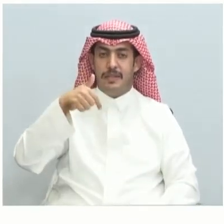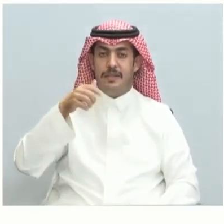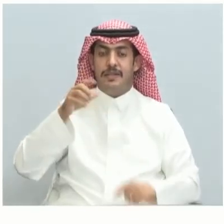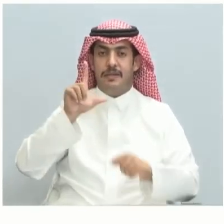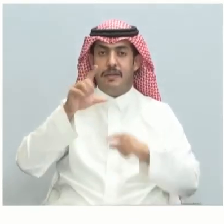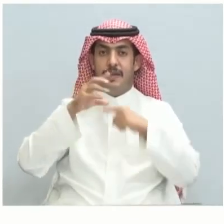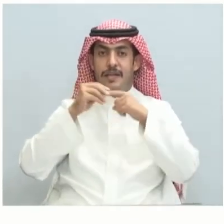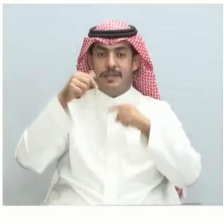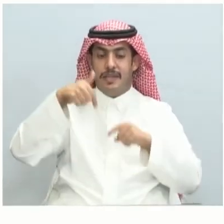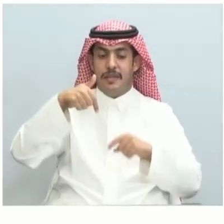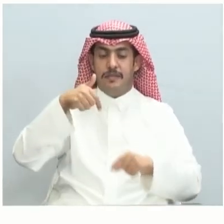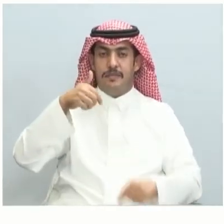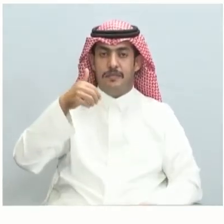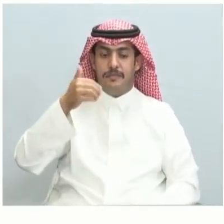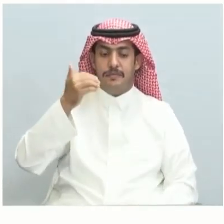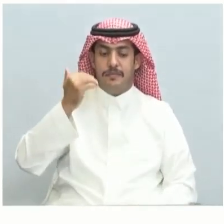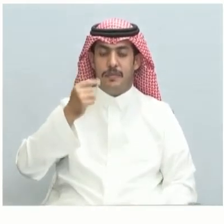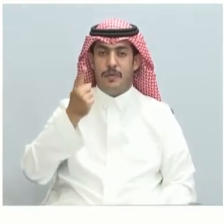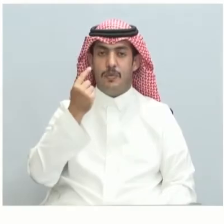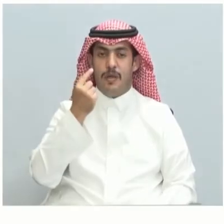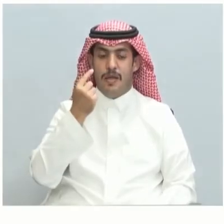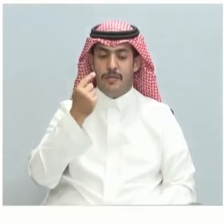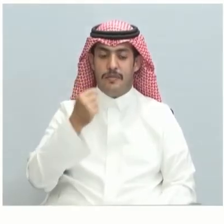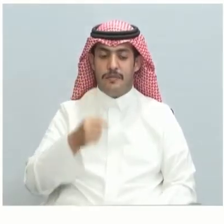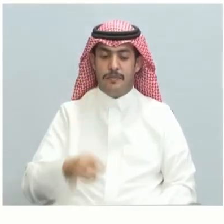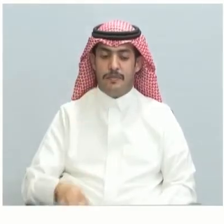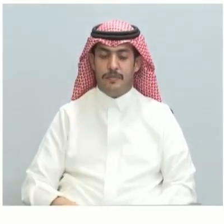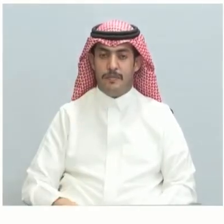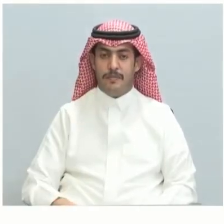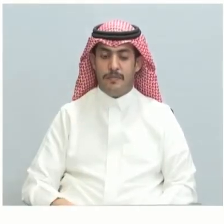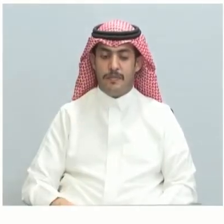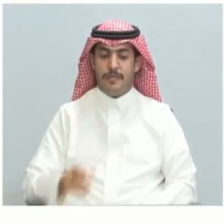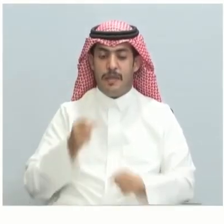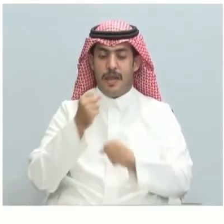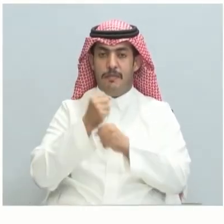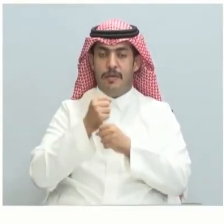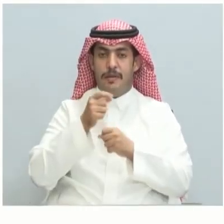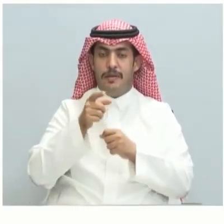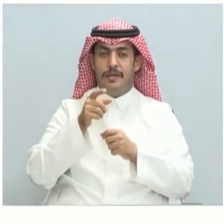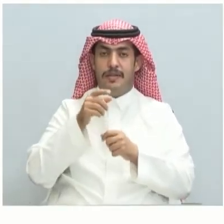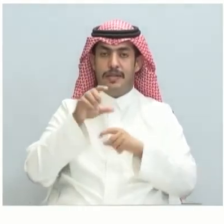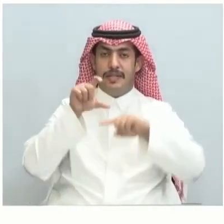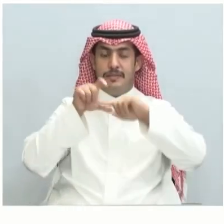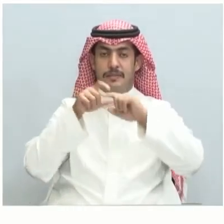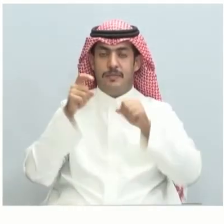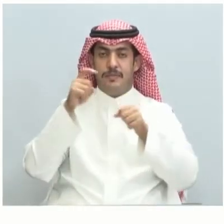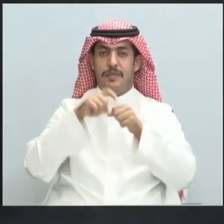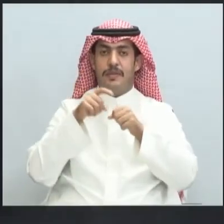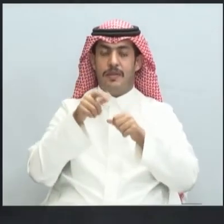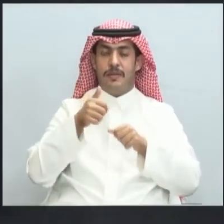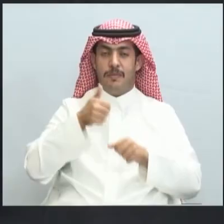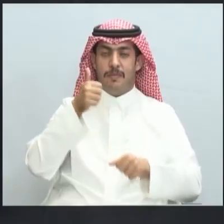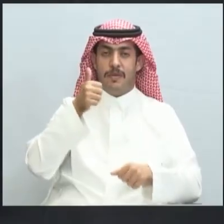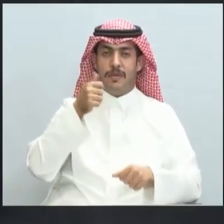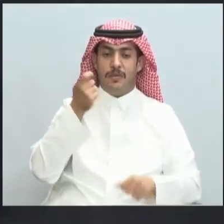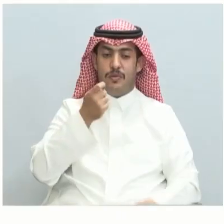سبعه ناقص سته المتبقي واحد اذا من عمليه القسمه هذه ابناء البنات والتي وصلنا لها هل